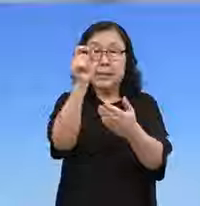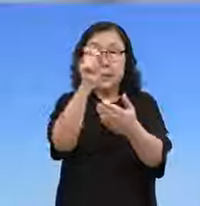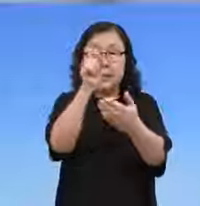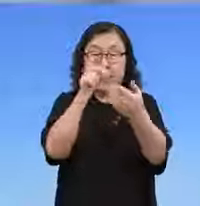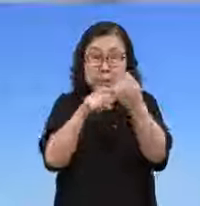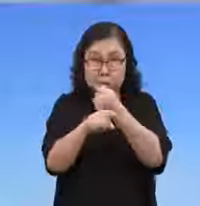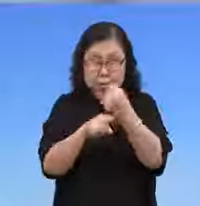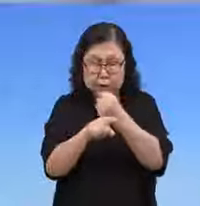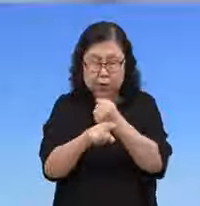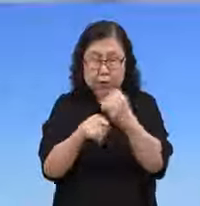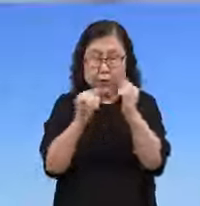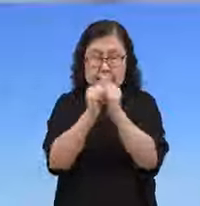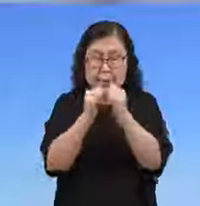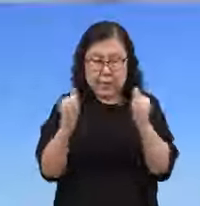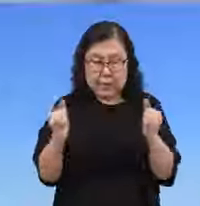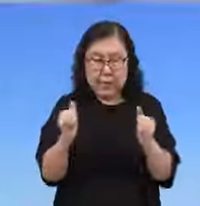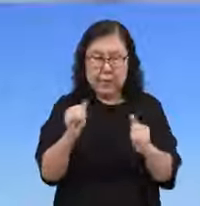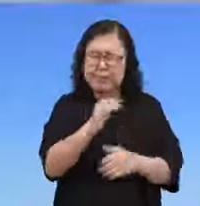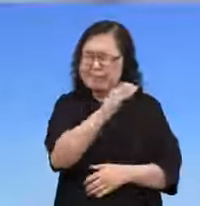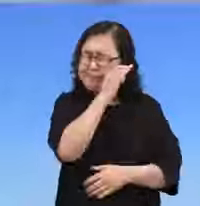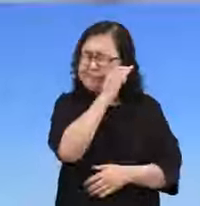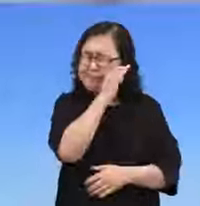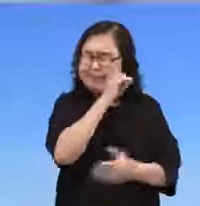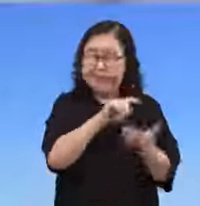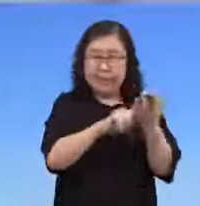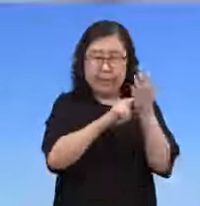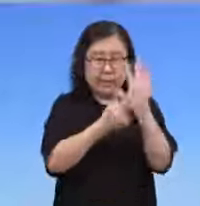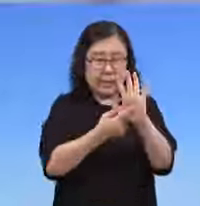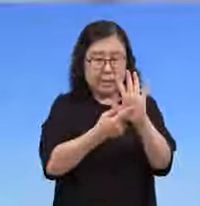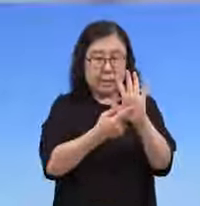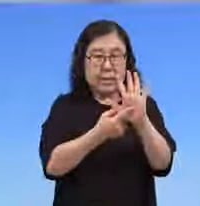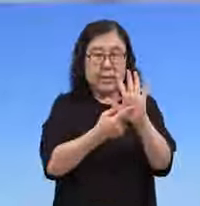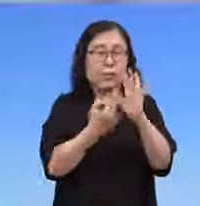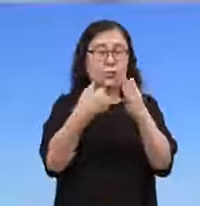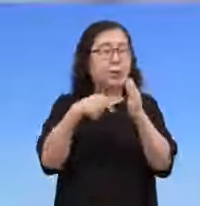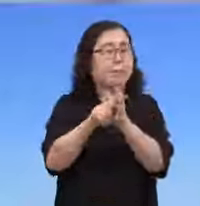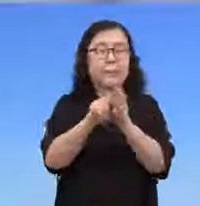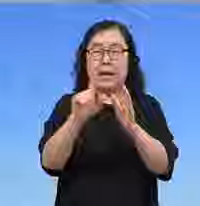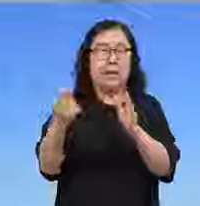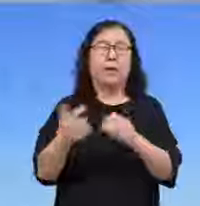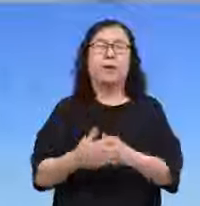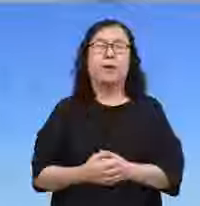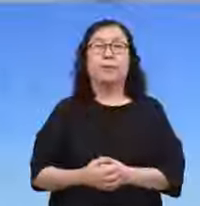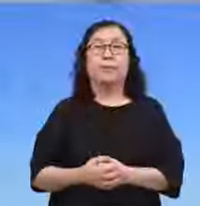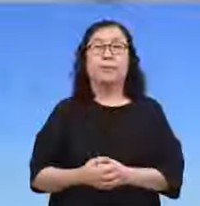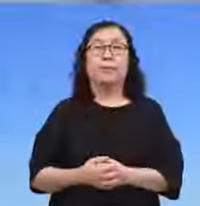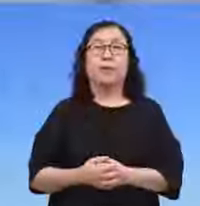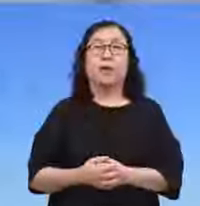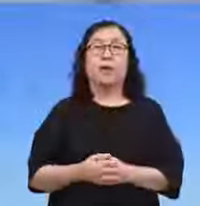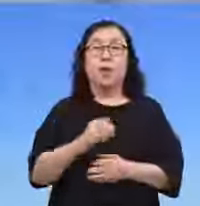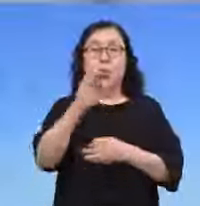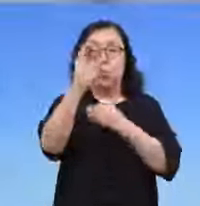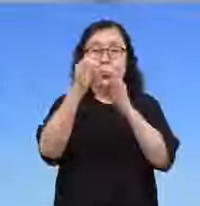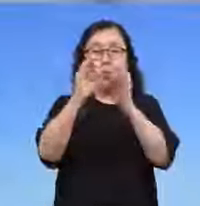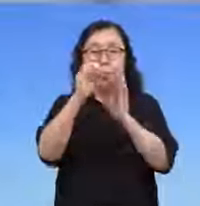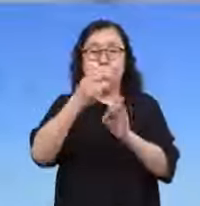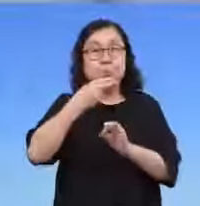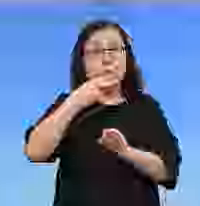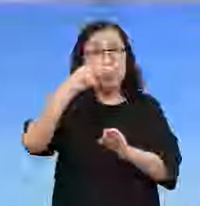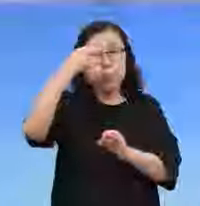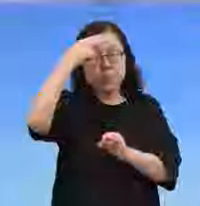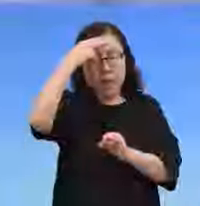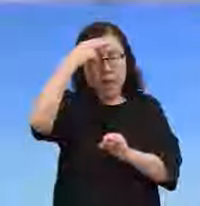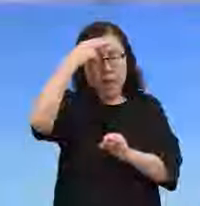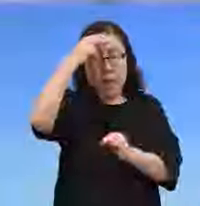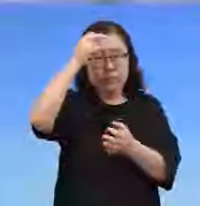것은 그 인간의 비참함을, 인간의 수치를 드러내시기 위함이 아닙니다. 이 포도주가